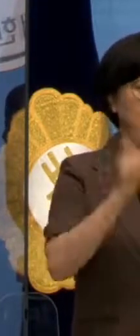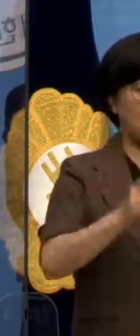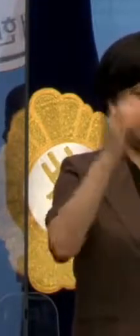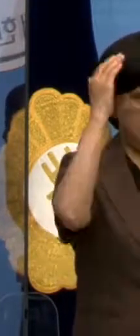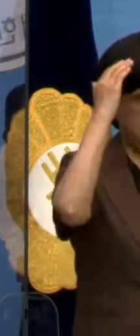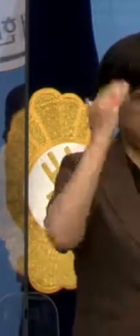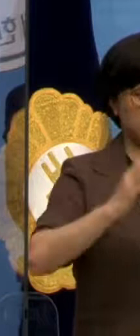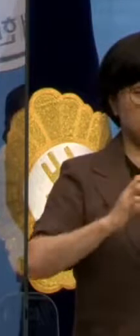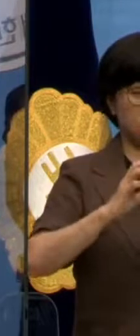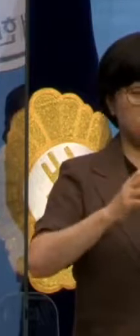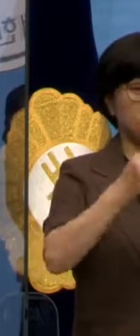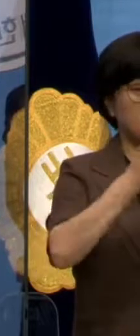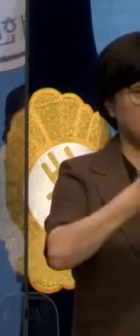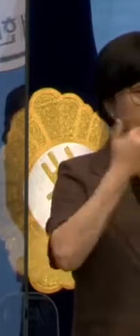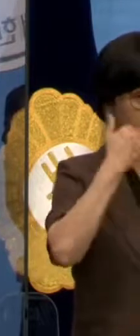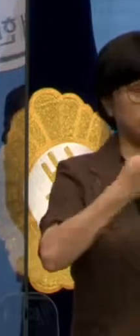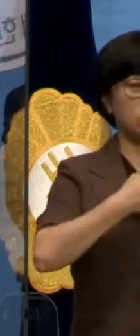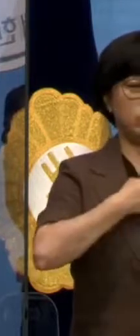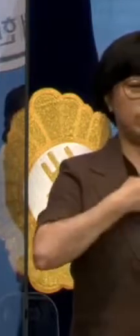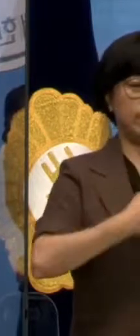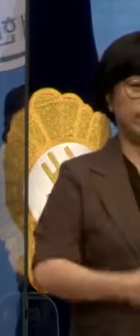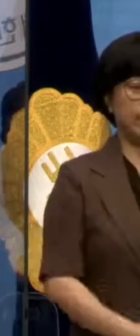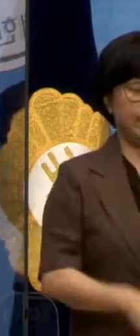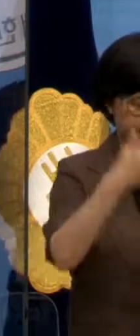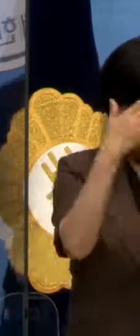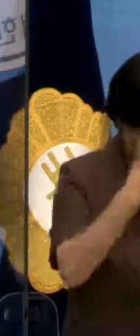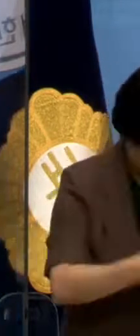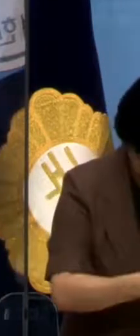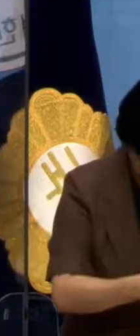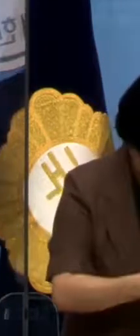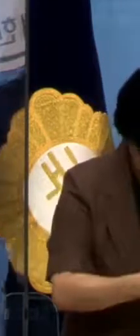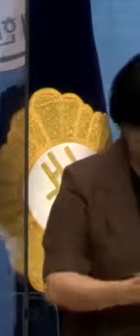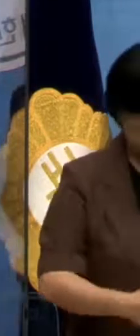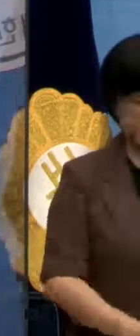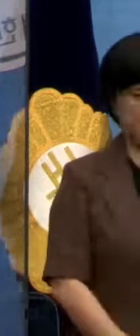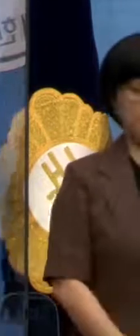강한 대한민국, 저 정세균이 만들겠습니다. 감사합니다.